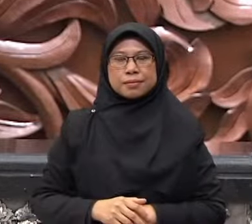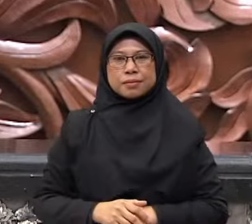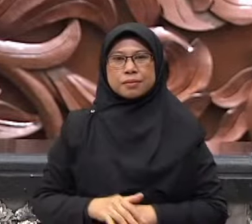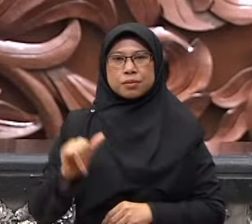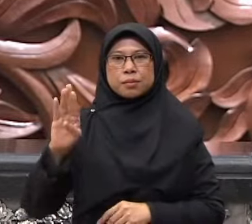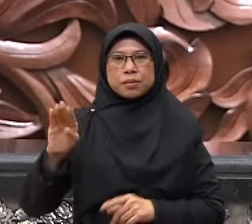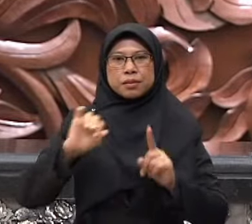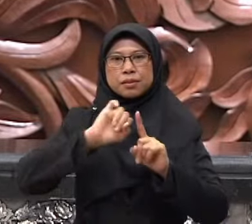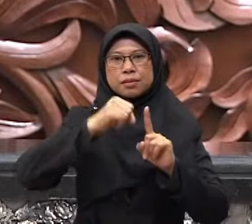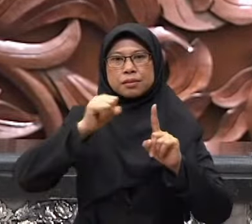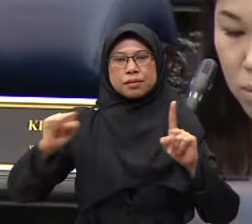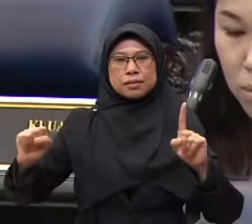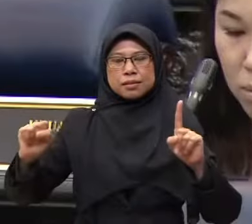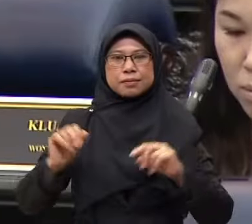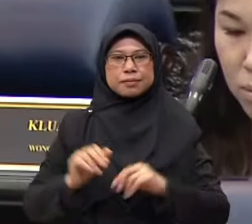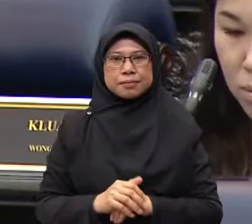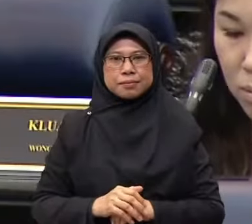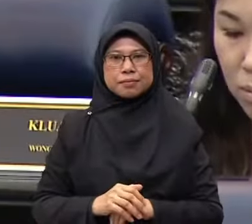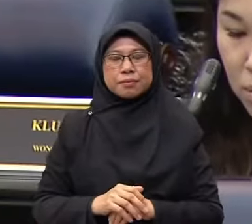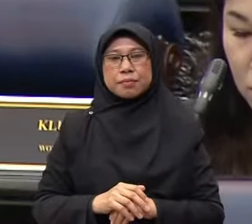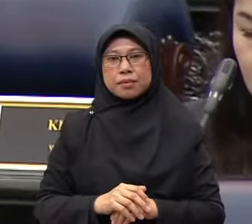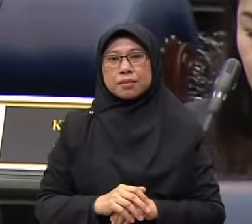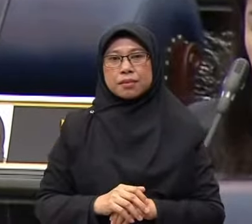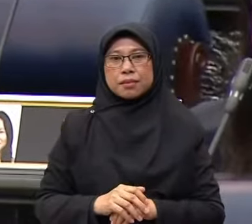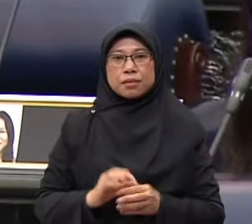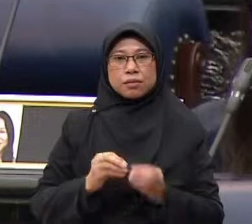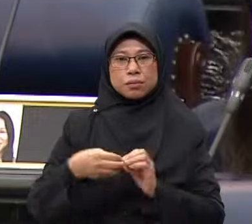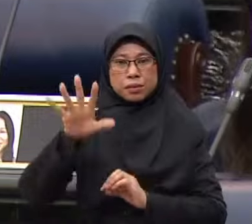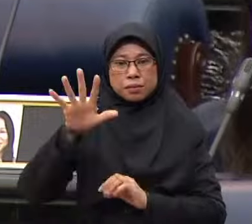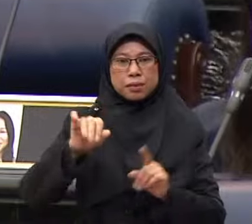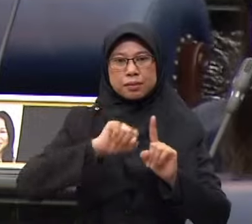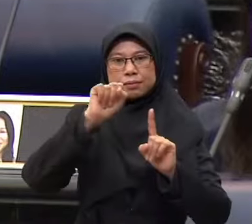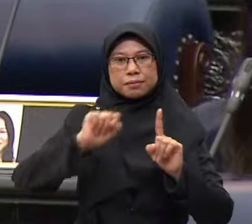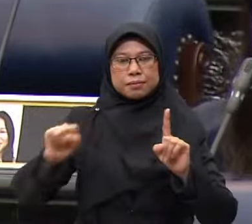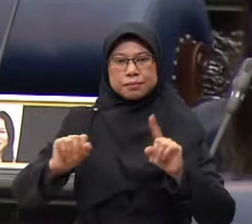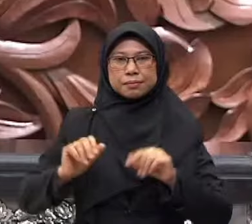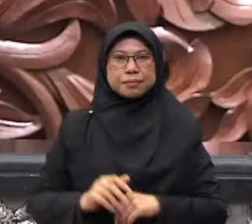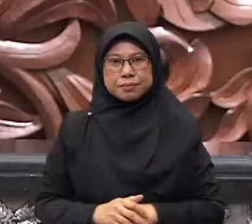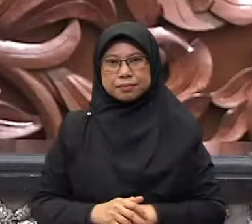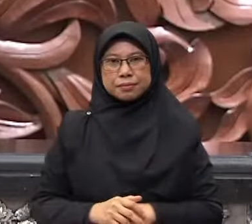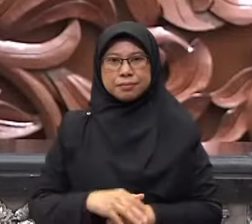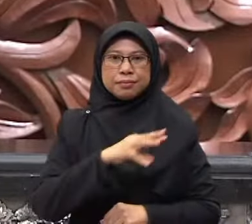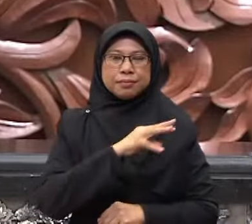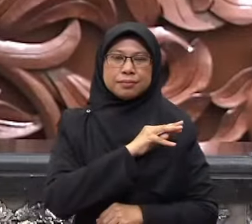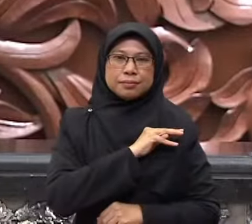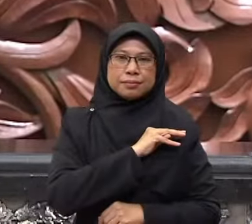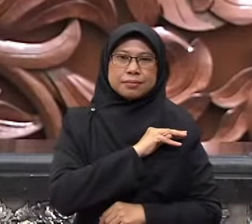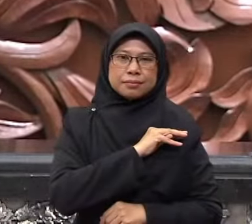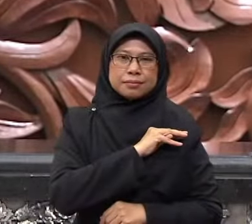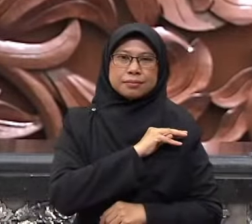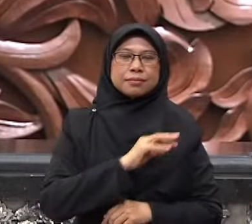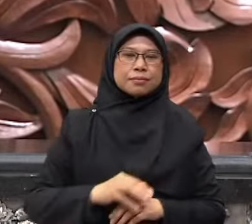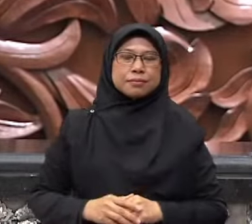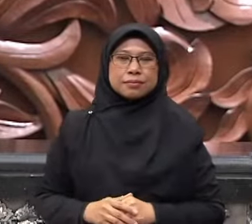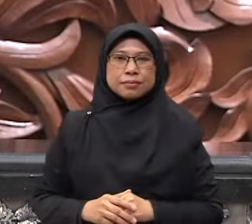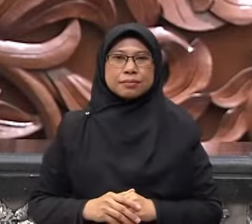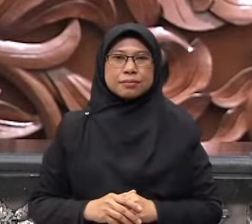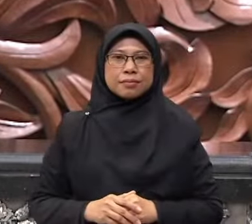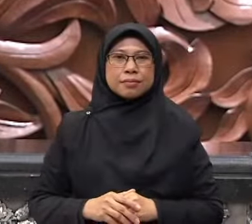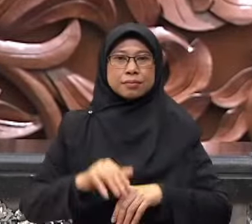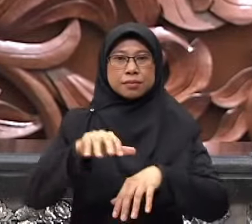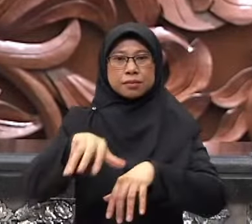Sandakan Terima kasih Datuk speaker soalan Sandakan nombor Li menteri perladangan komuniti ya